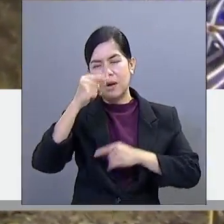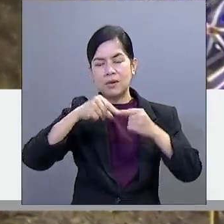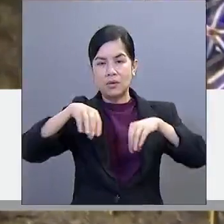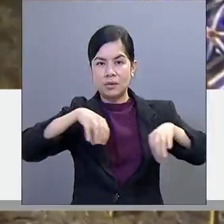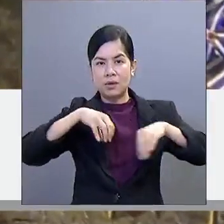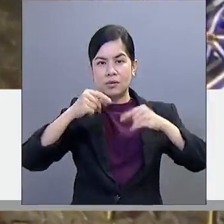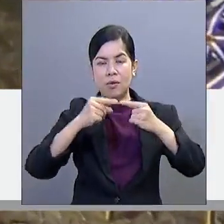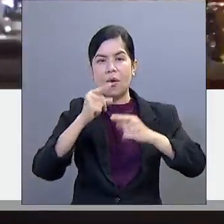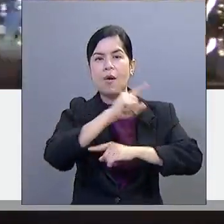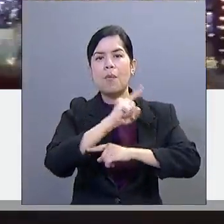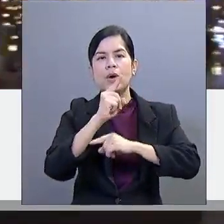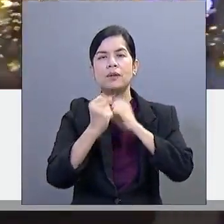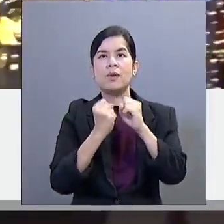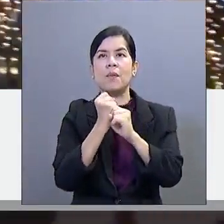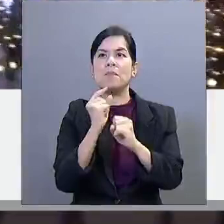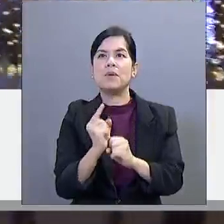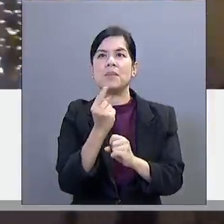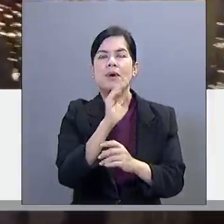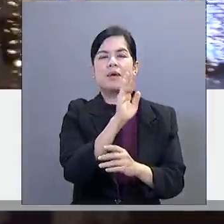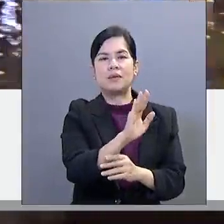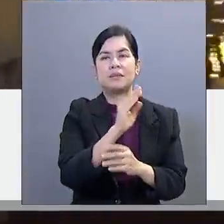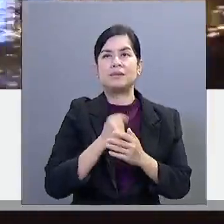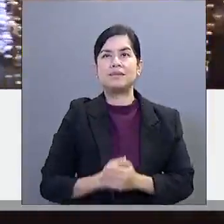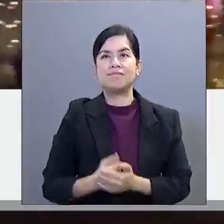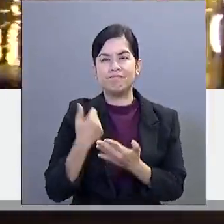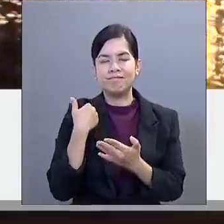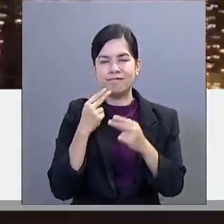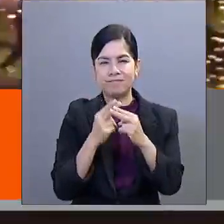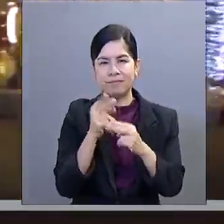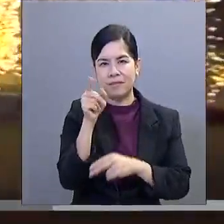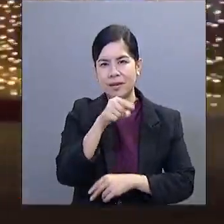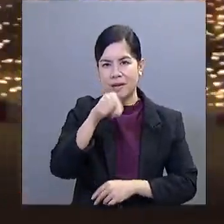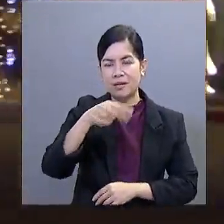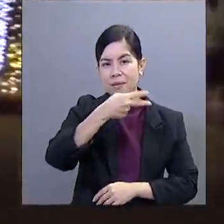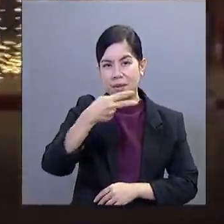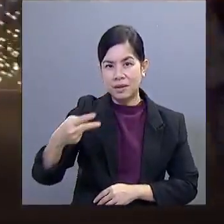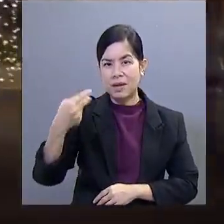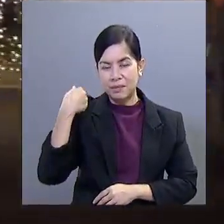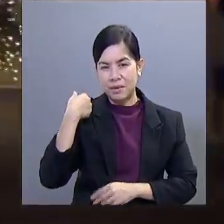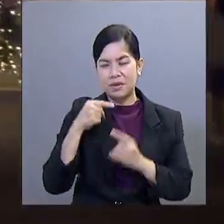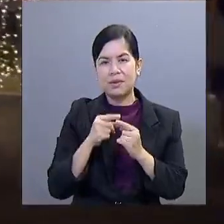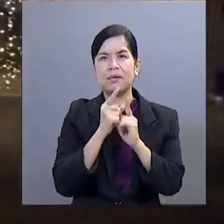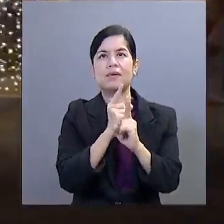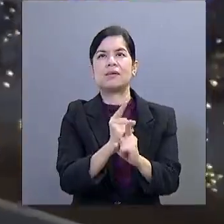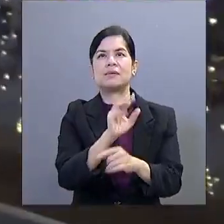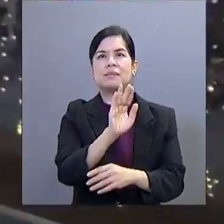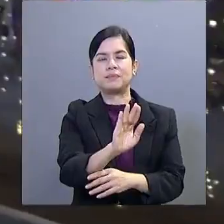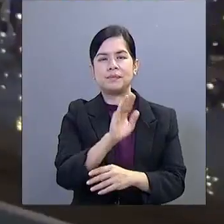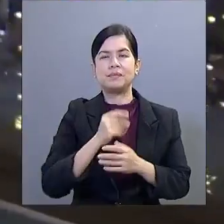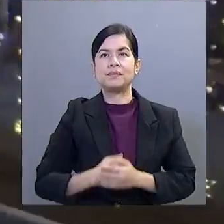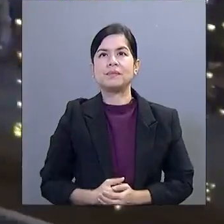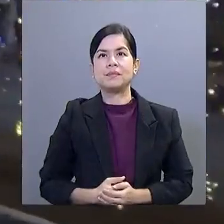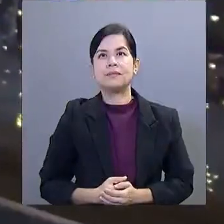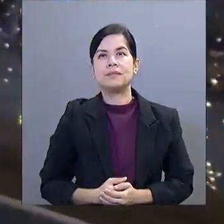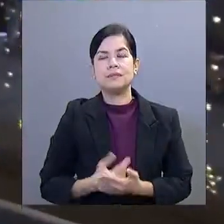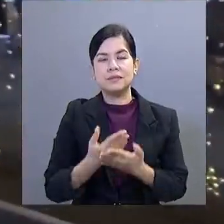ลำปางกับค่ำคืนแห่งความสุขมีชื่องานภาษาอังกฤษที่ชื่อว่าStarry study Night To thousandTwenty Three